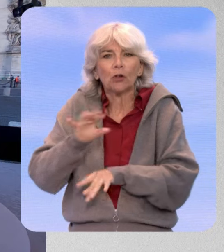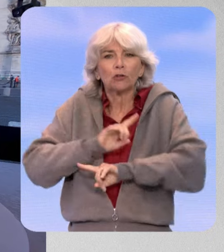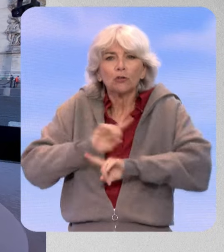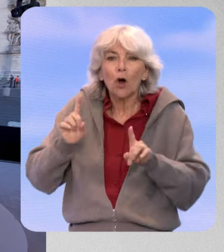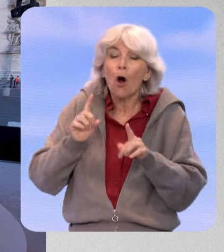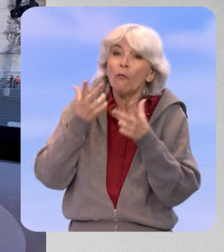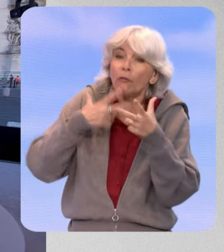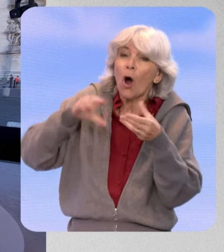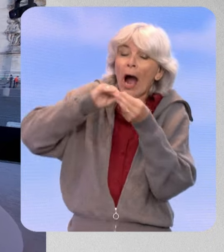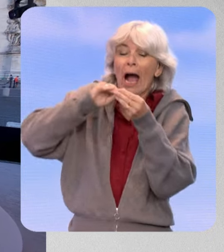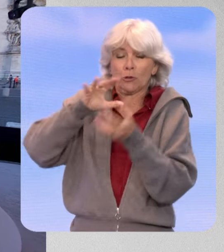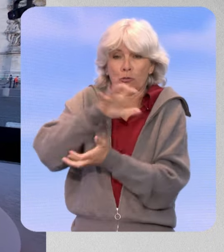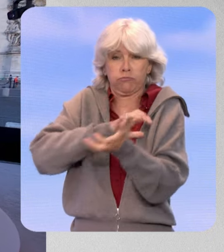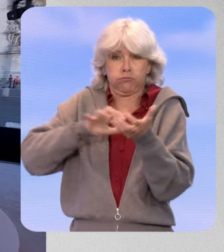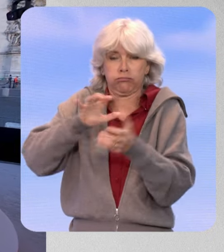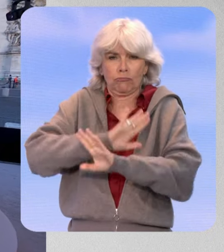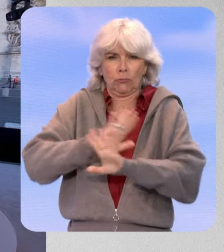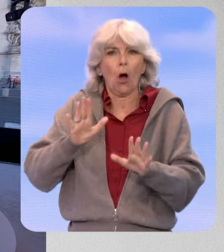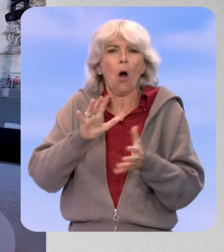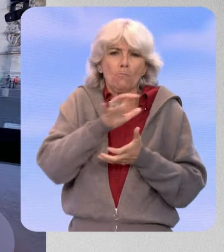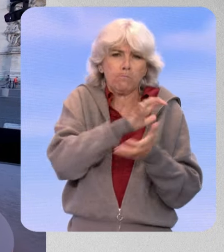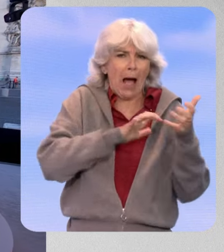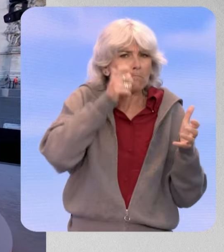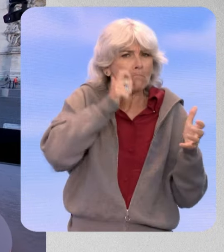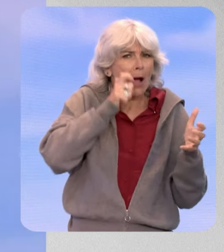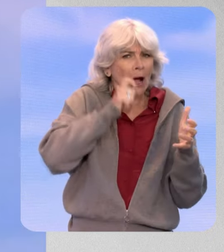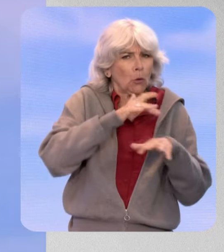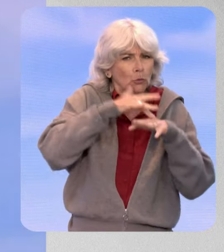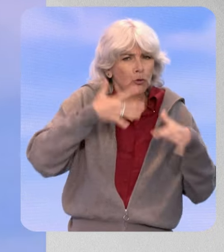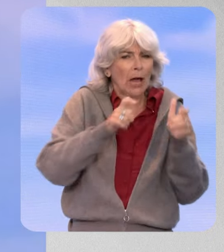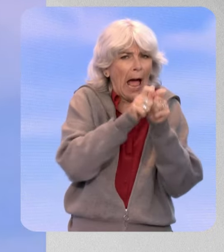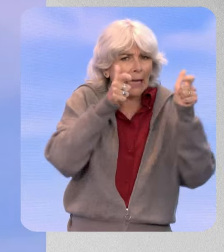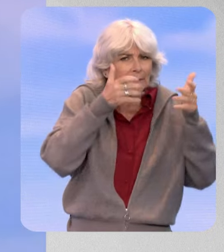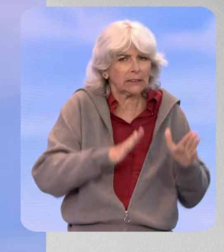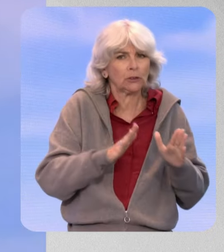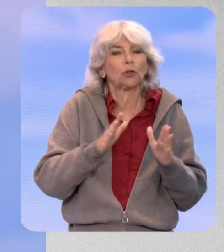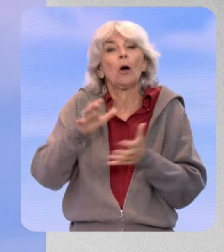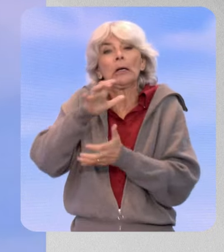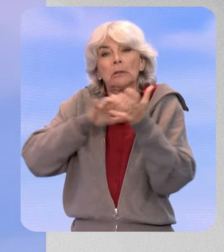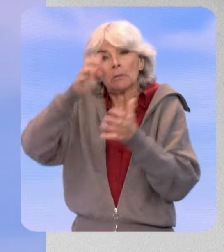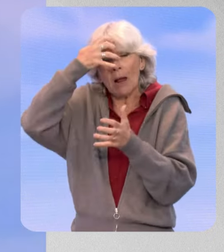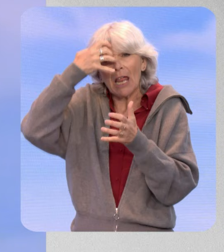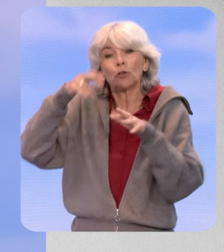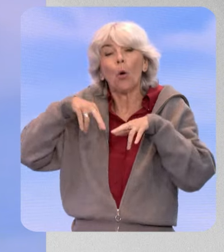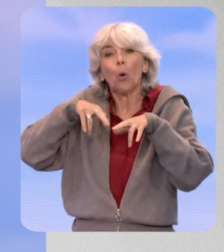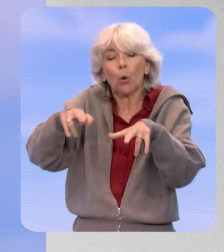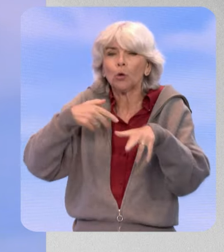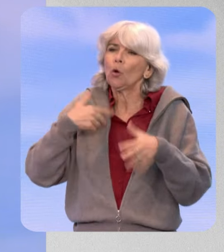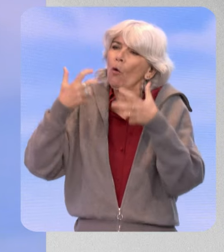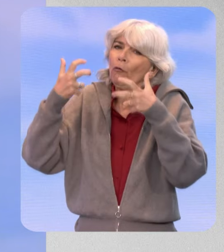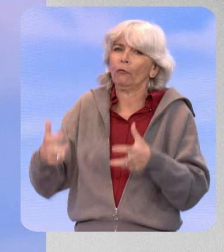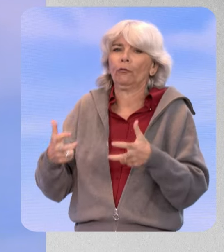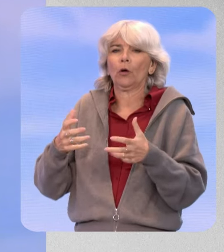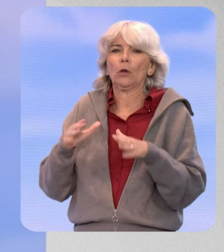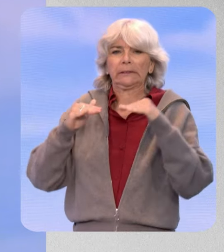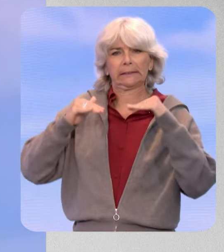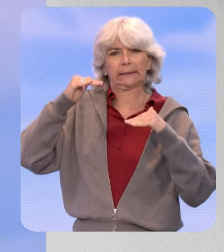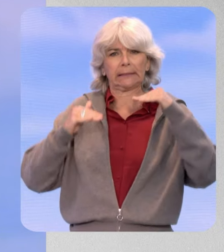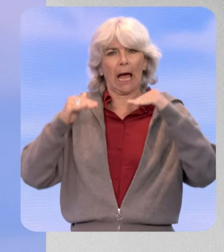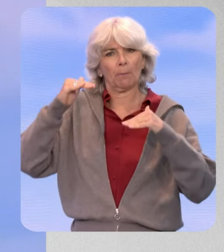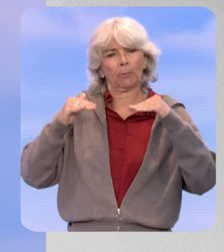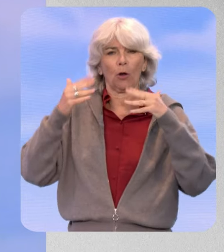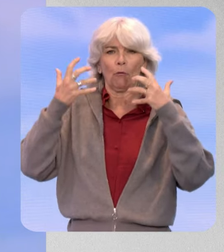veut pas rajouter du chaos au chaos. Il y a le chaos macroniste, qui est le chaos des institutions, le chaos mélenchoniste, qui est le chaos dans la rue. Nous, on veut une force de stabilité, un